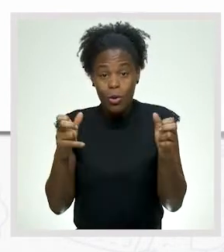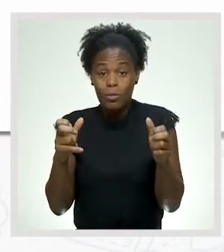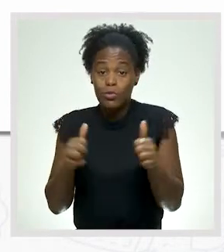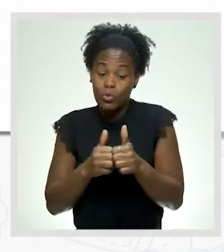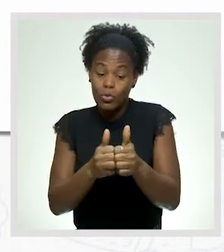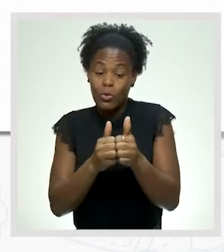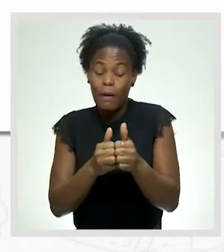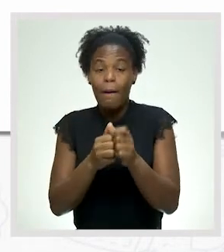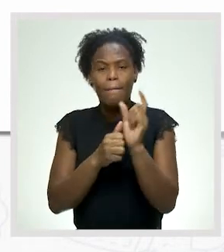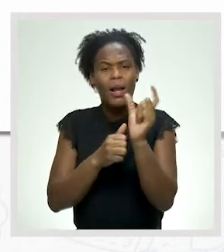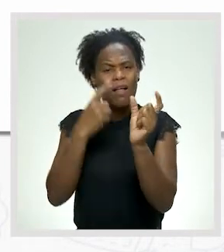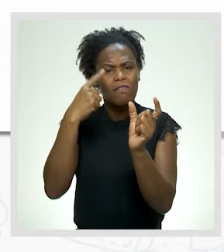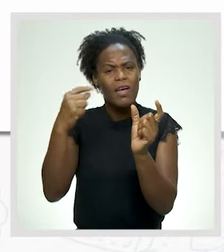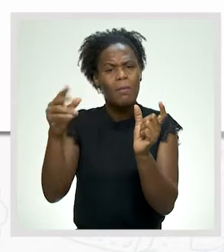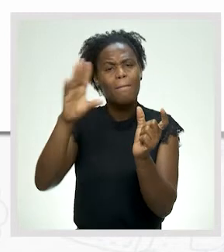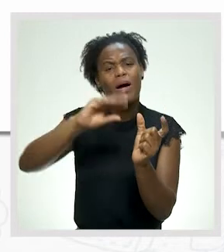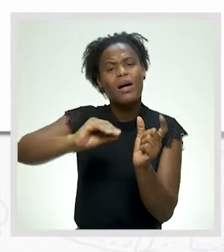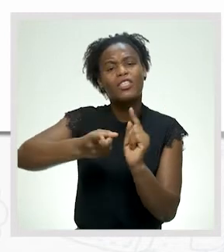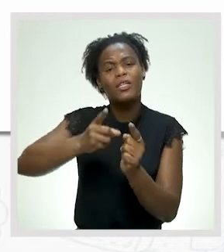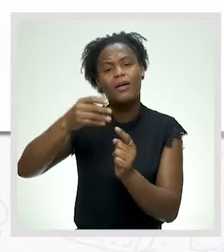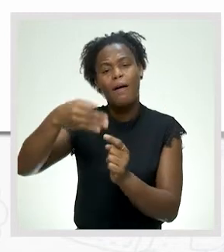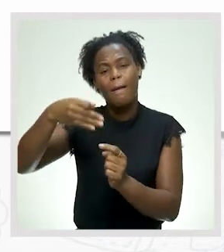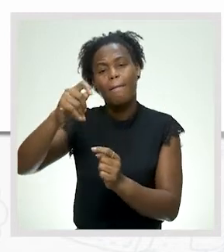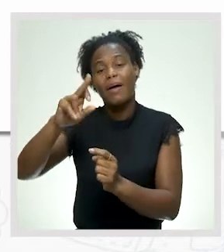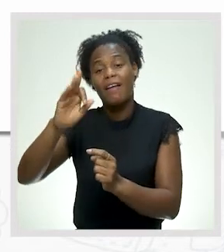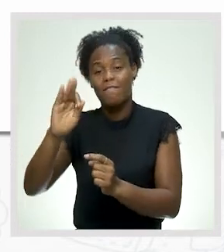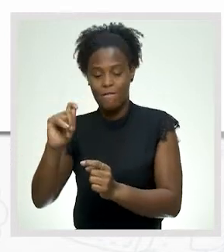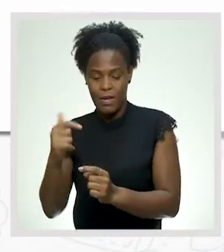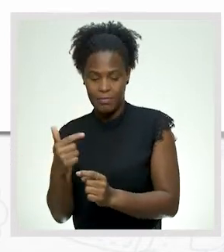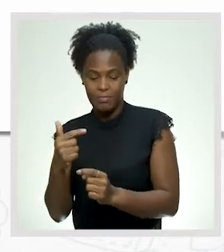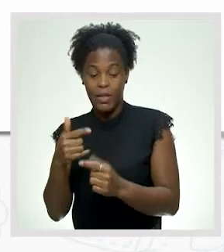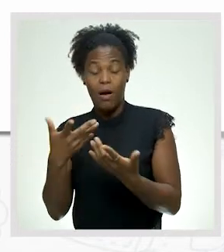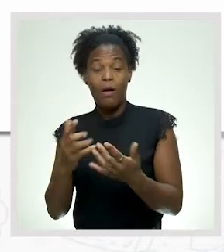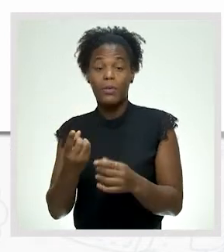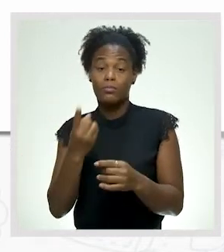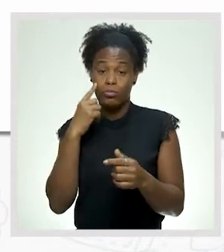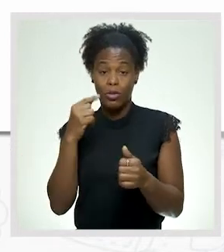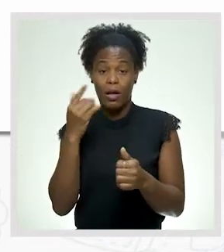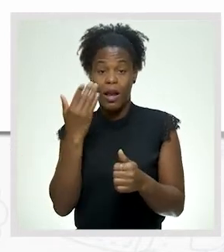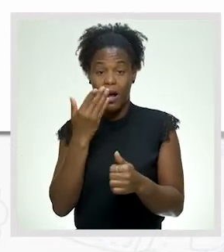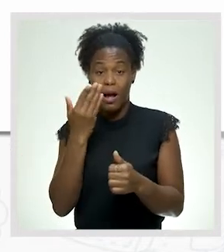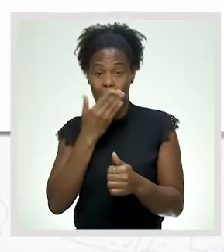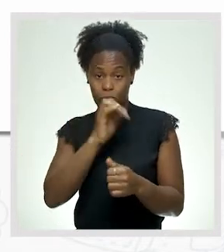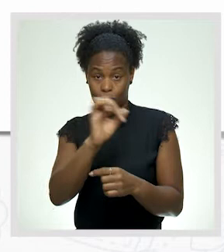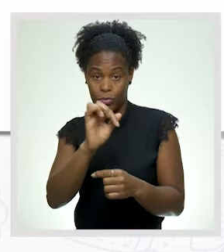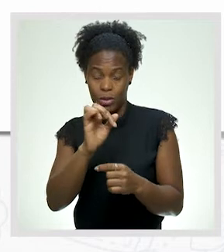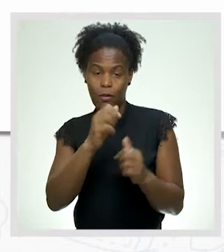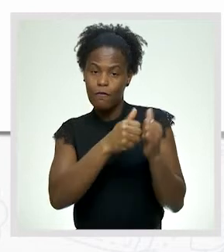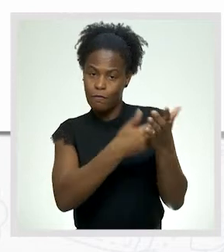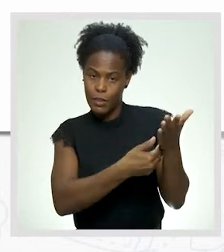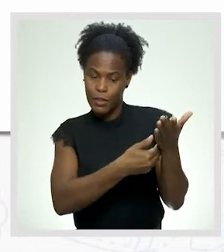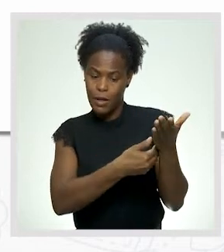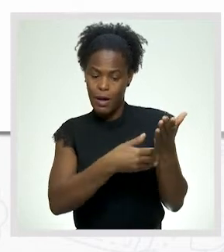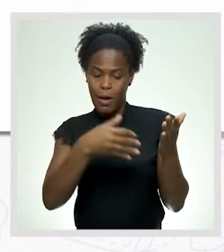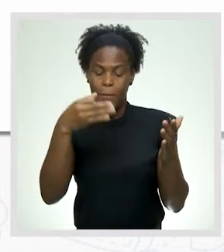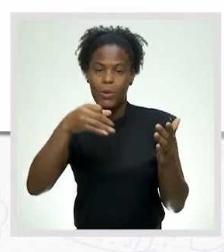parfait. Et pour faire ce cours, vous avez votre fiche intitulée Plus que parfait et